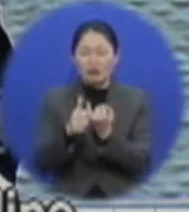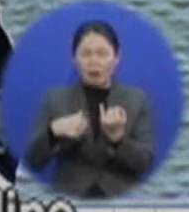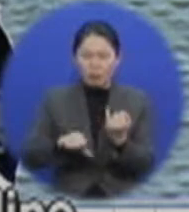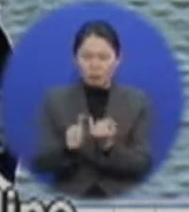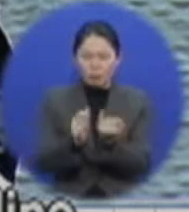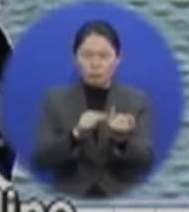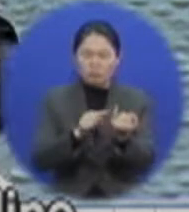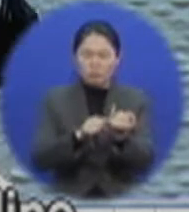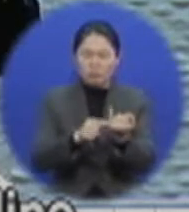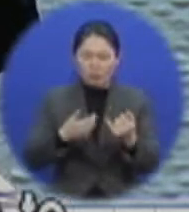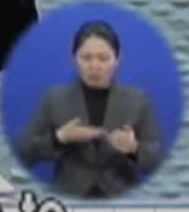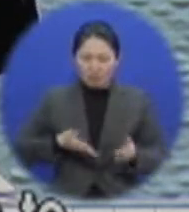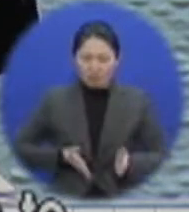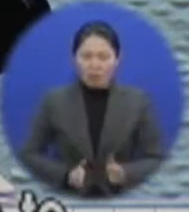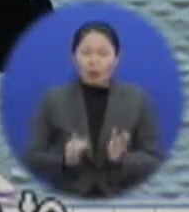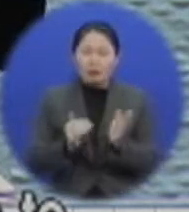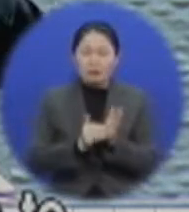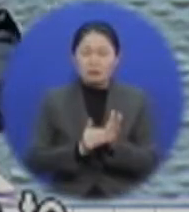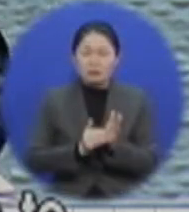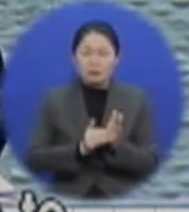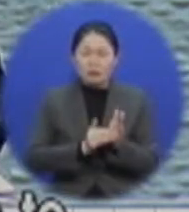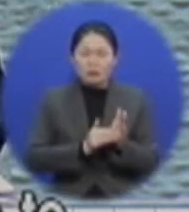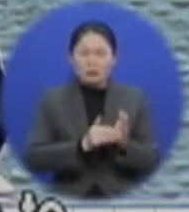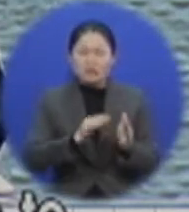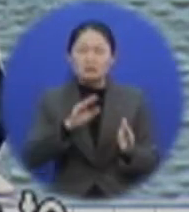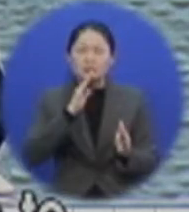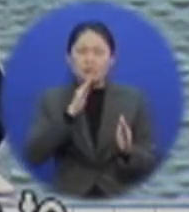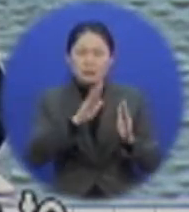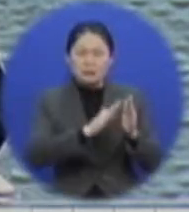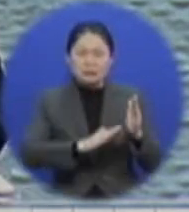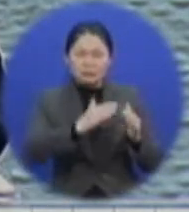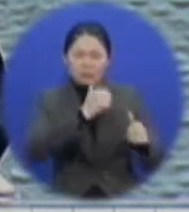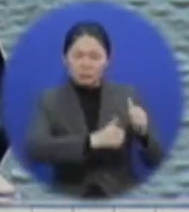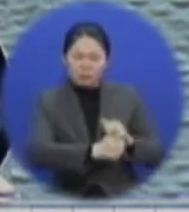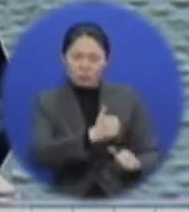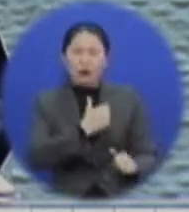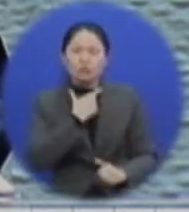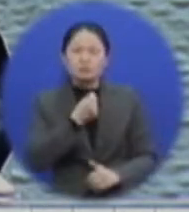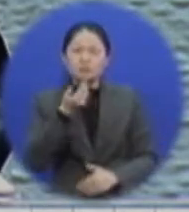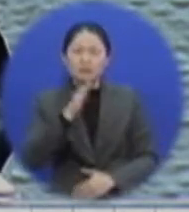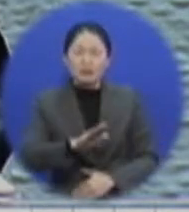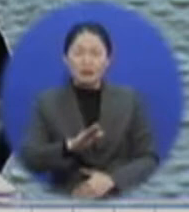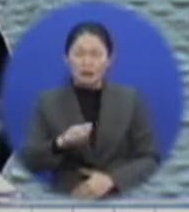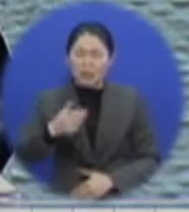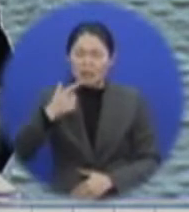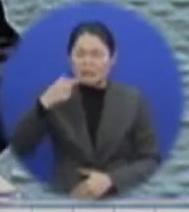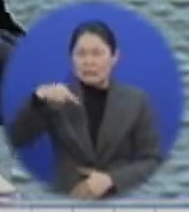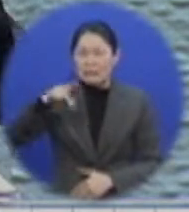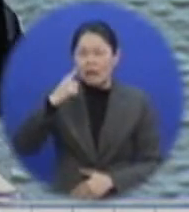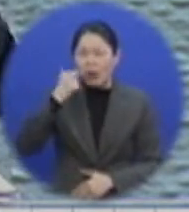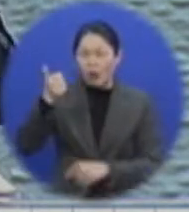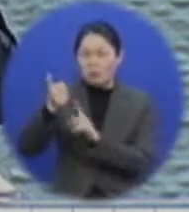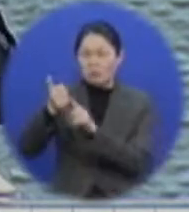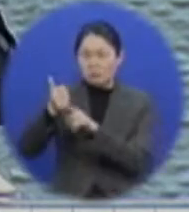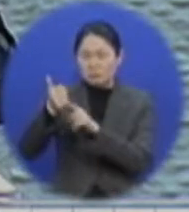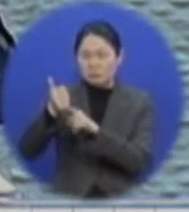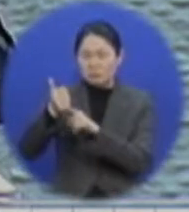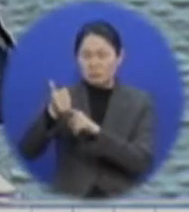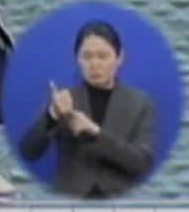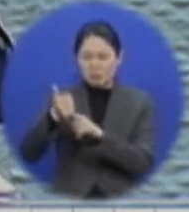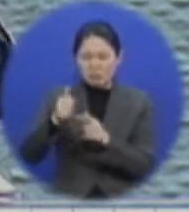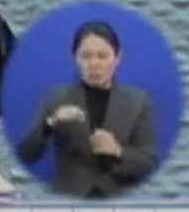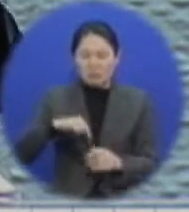싶은데 시아버지가 도무지 자기를 셋째 아들에게 시집을 안 본 애니 창녀 로 변장을